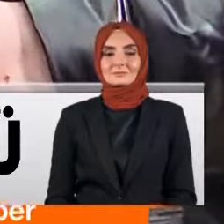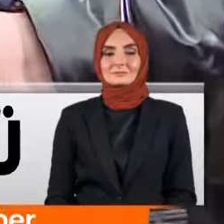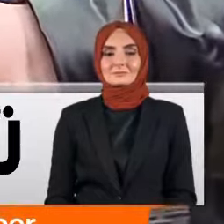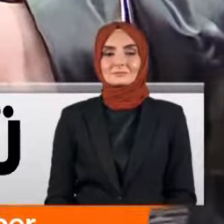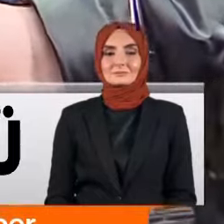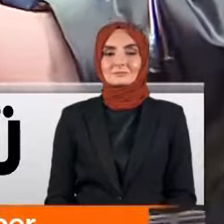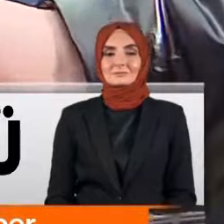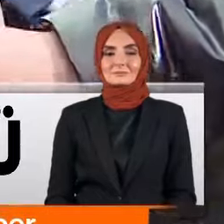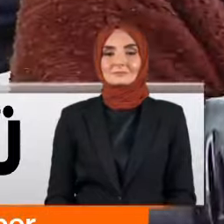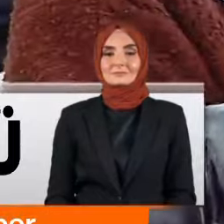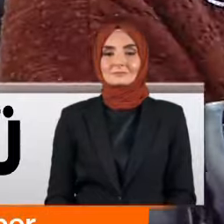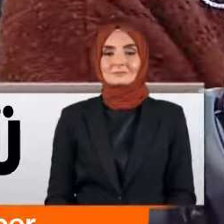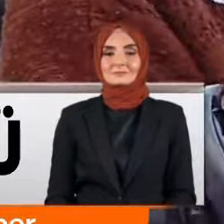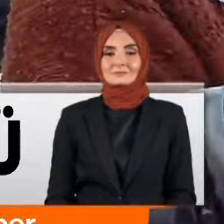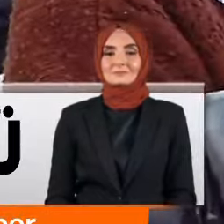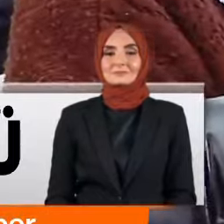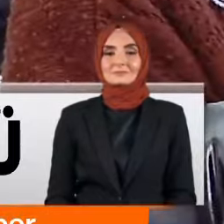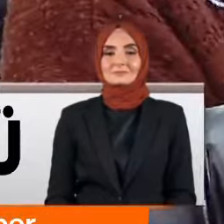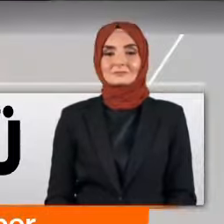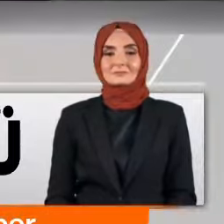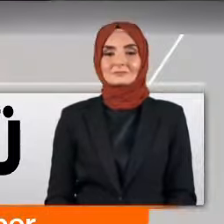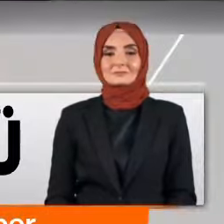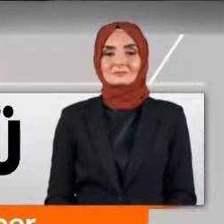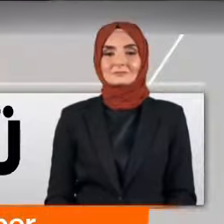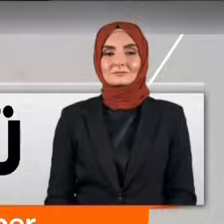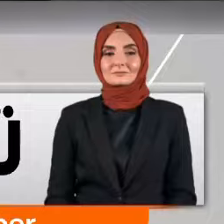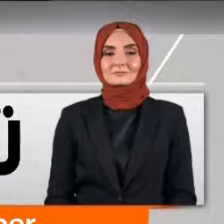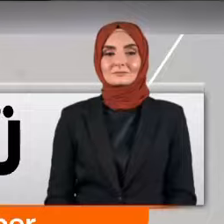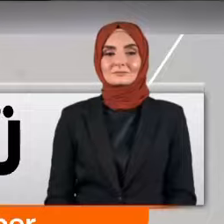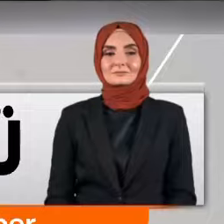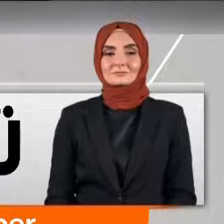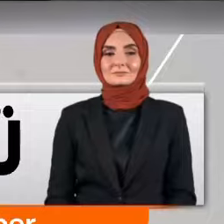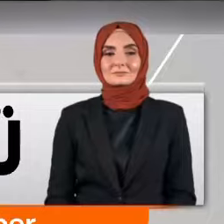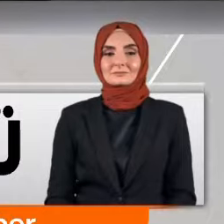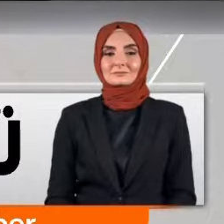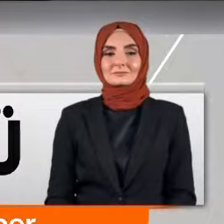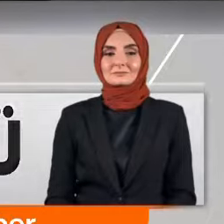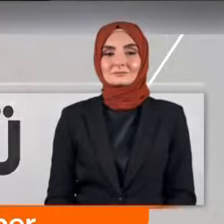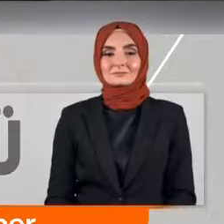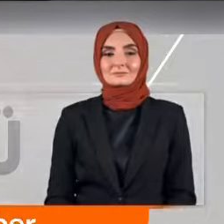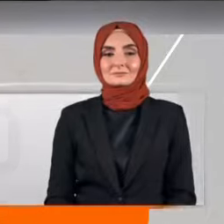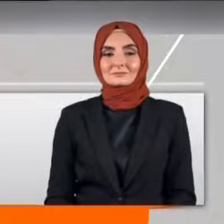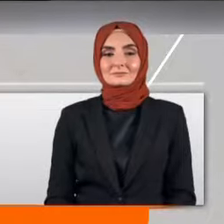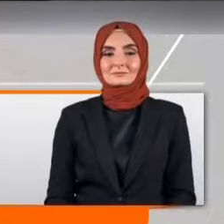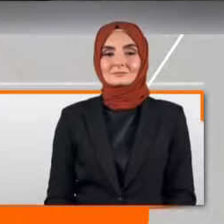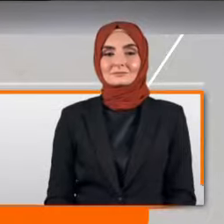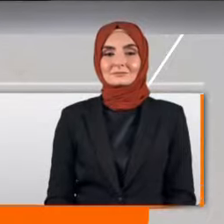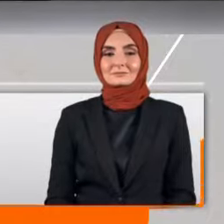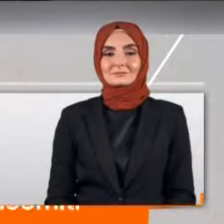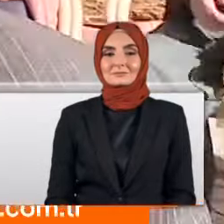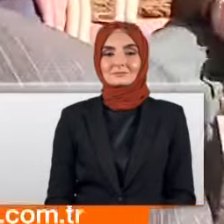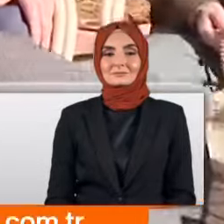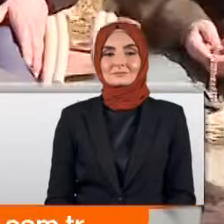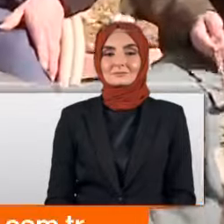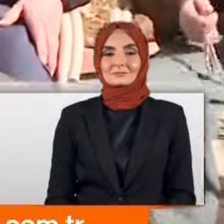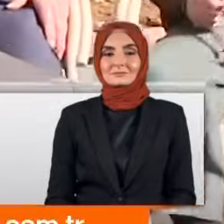dillerdi, Kadir Türen dillerdi. Kendi yazdı, kendi söyledi. Dinlememiz hiç babamızın bir armağanı. Dinleyince ne hissediyorsun? Bir yandan seviniyoruz, bir yandan